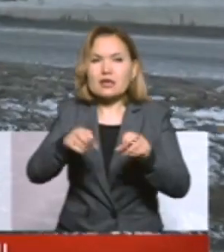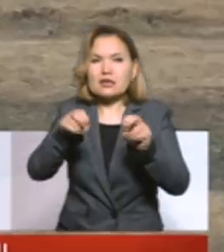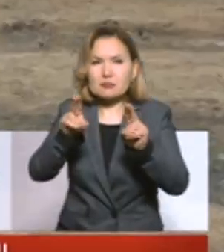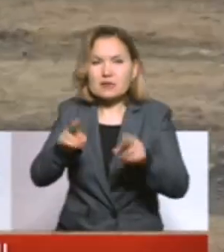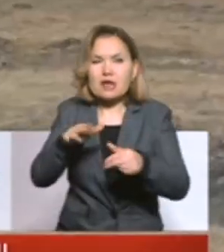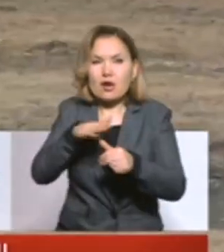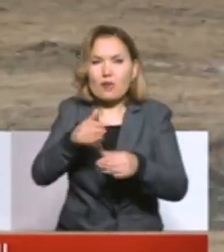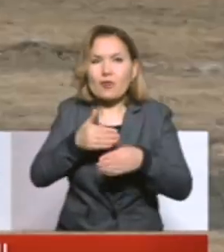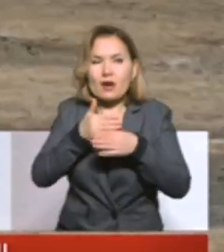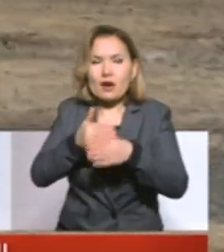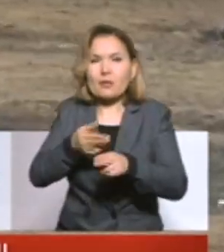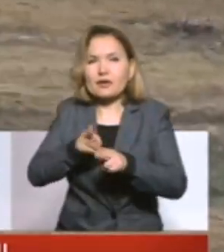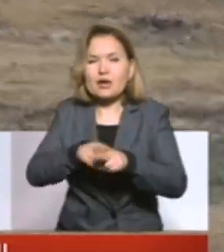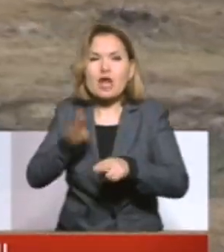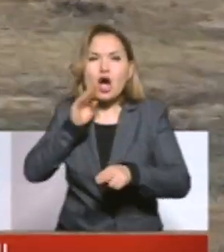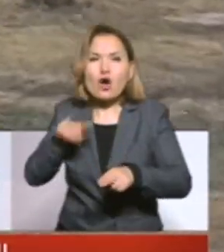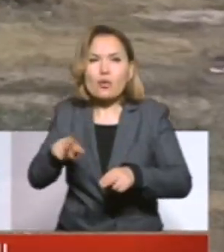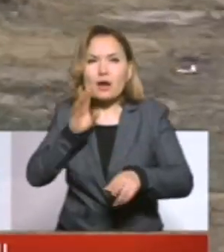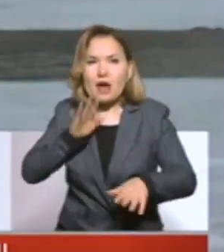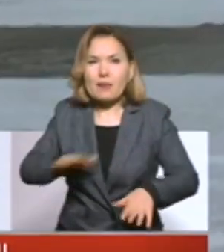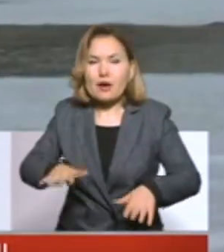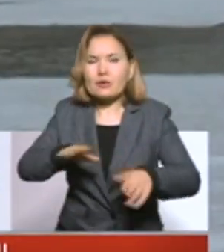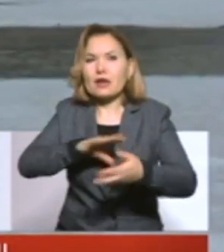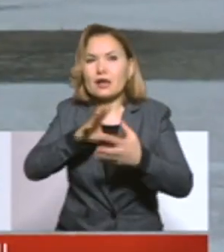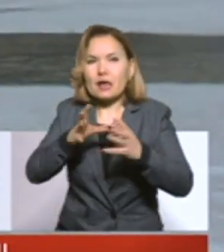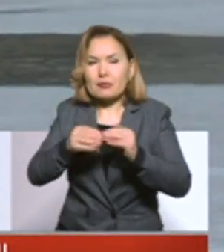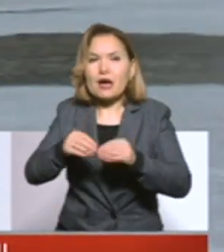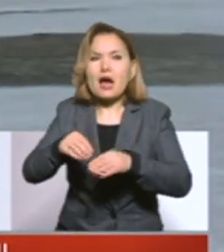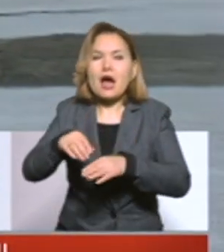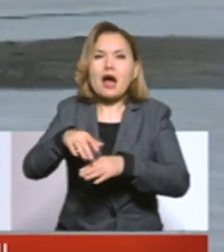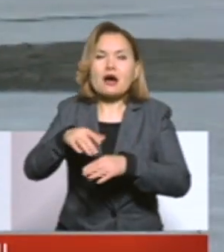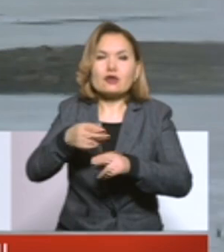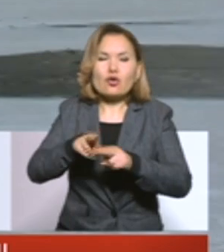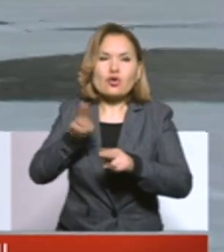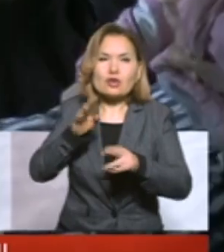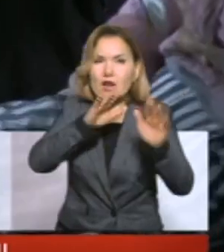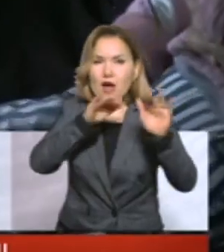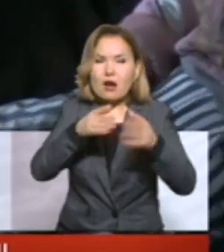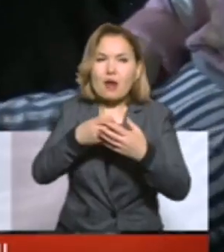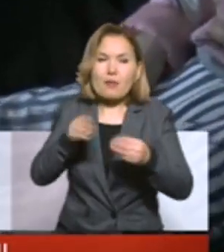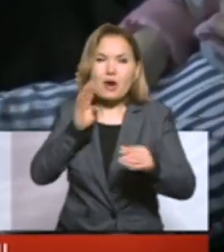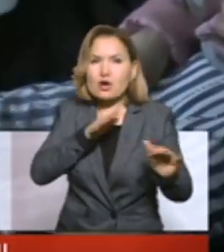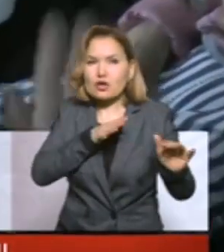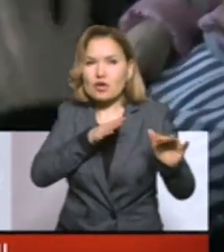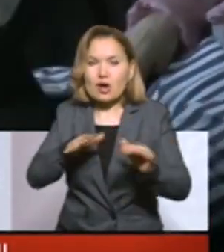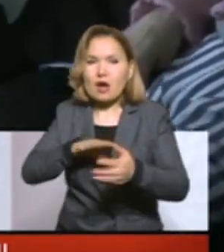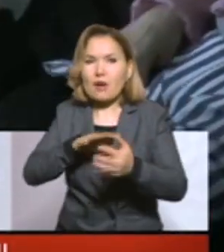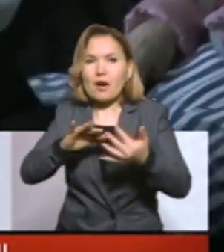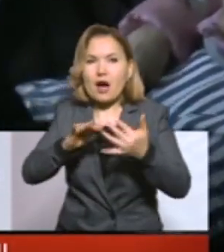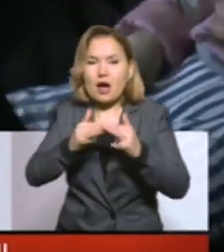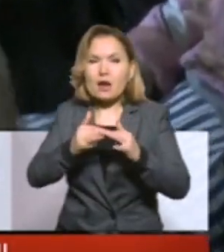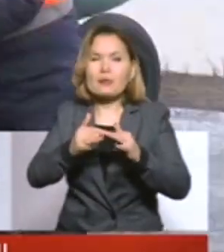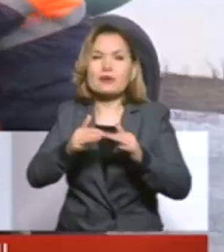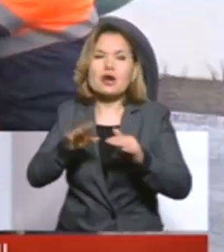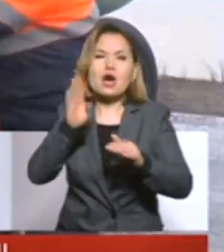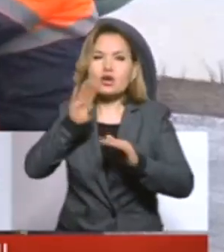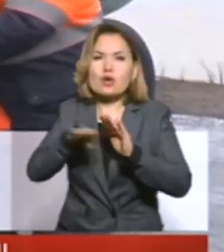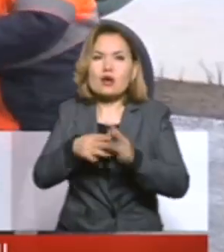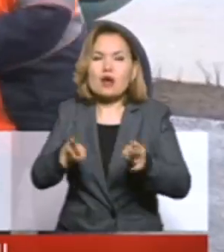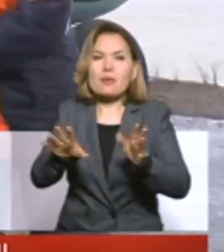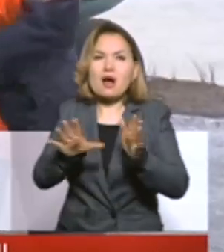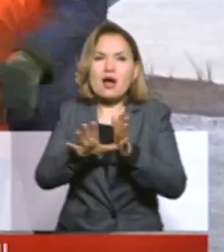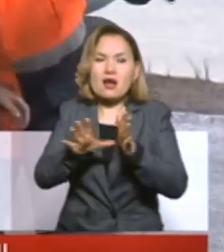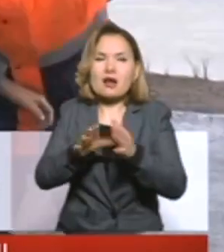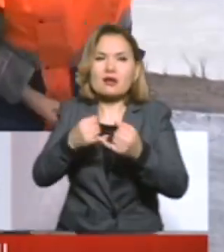жетті. Өлеңті өзені арнасынан асып, әрі оған даладан келген еріген қар су қосылып, ауылдарды электр станциясын